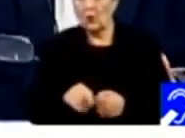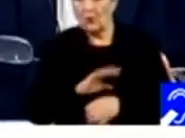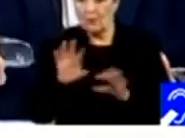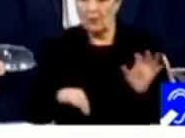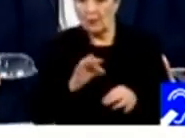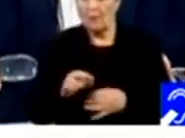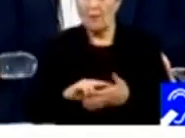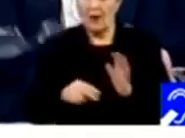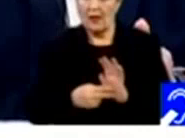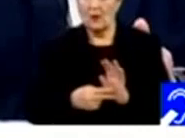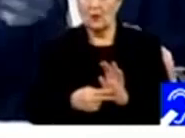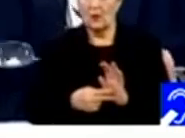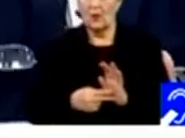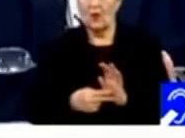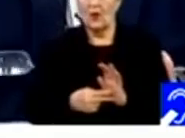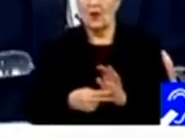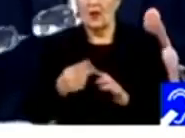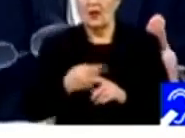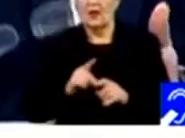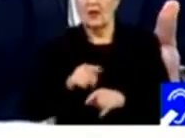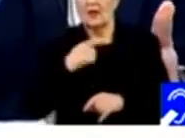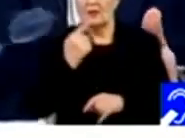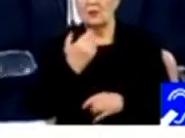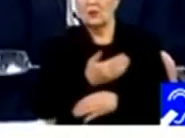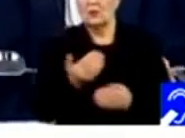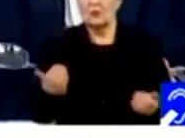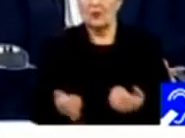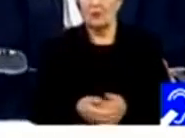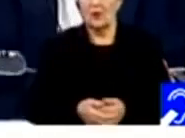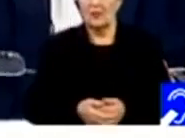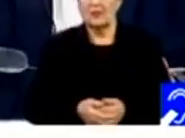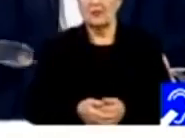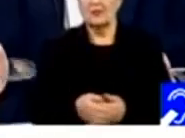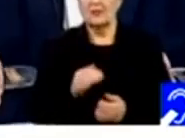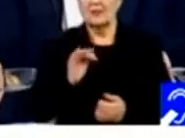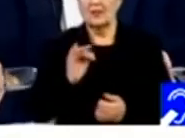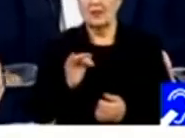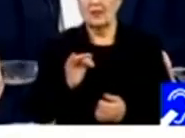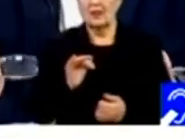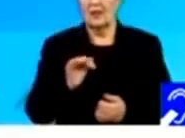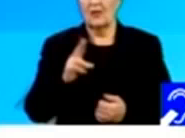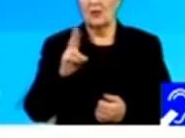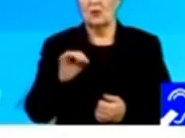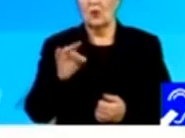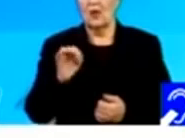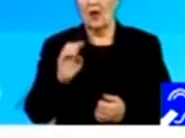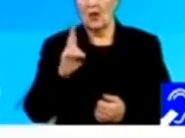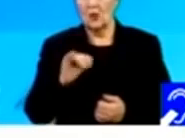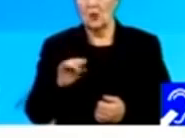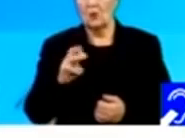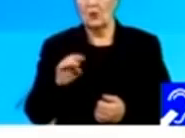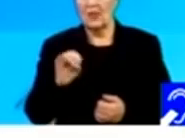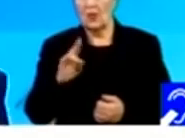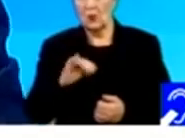proiecte sau planuri ale celor pe care i-ați numit dumneavoastră, domnul Chirtoacă, domnul Țâcu, domnul Munteanu, domnul Țurcanu, și